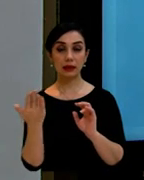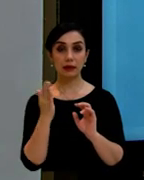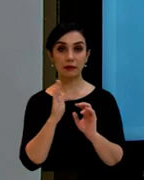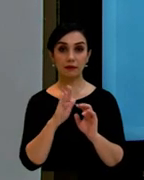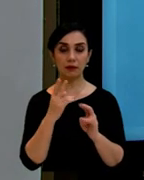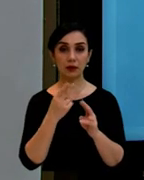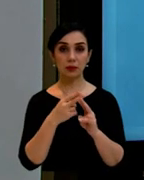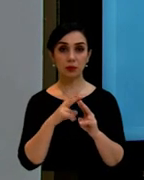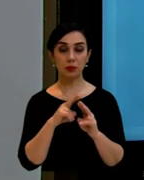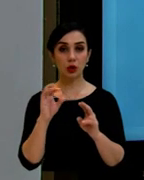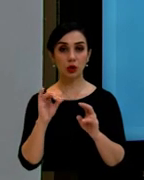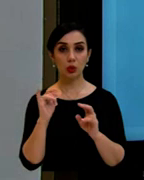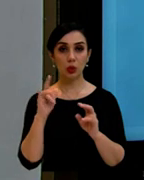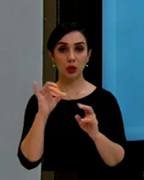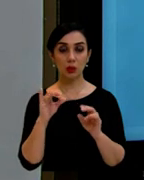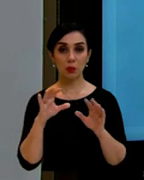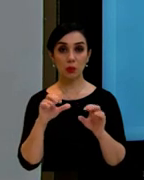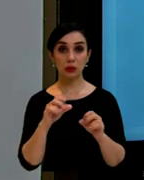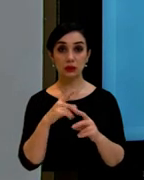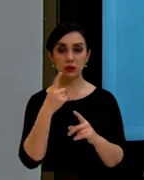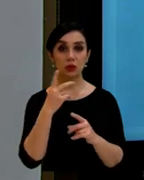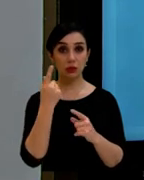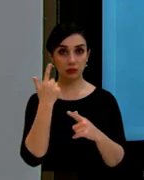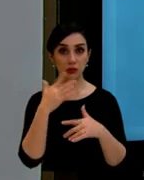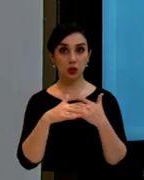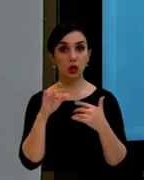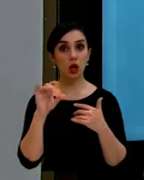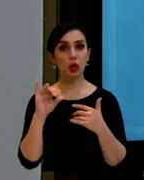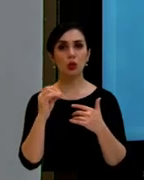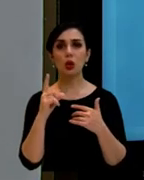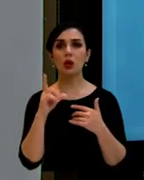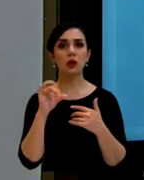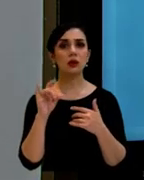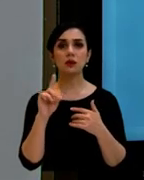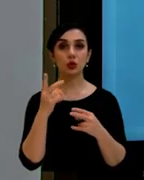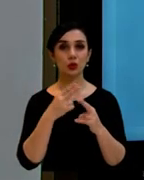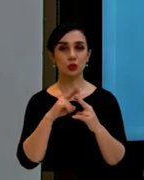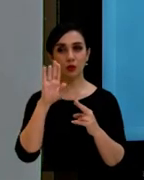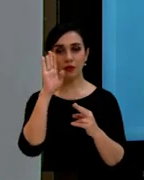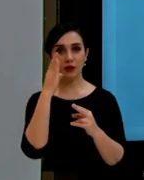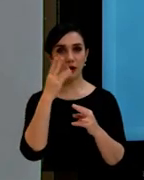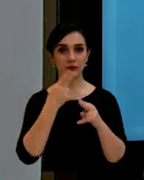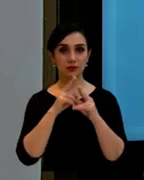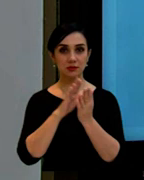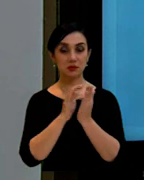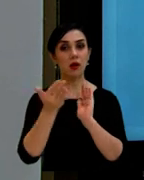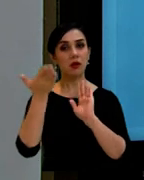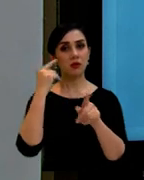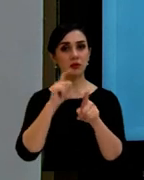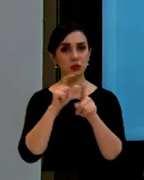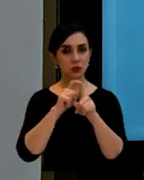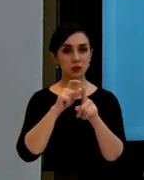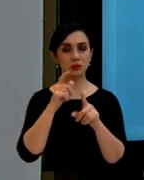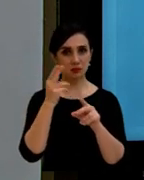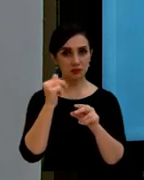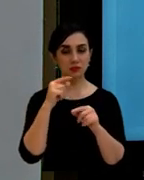yog'iy bosgan, dedi Qosimbek. Yaxshi tushundingiz, yog'iy dushman ma'nosida. Kichik masjid qishloqning etak mahalla